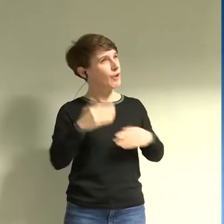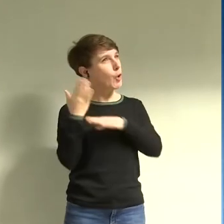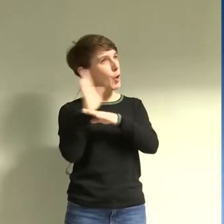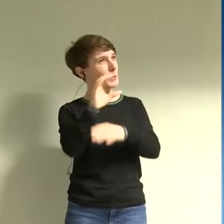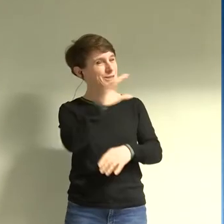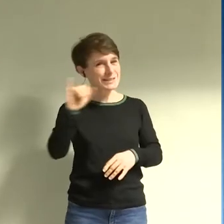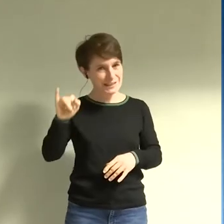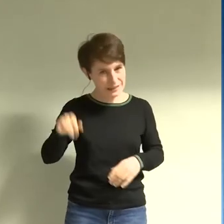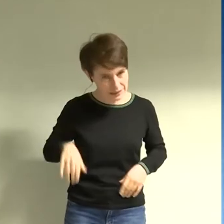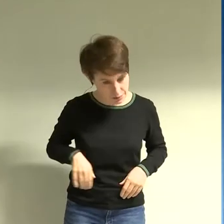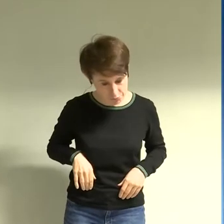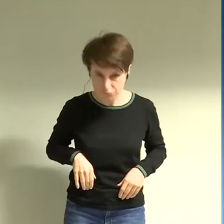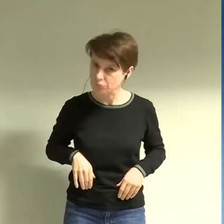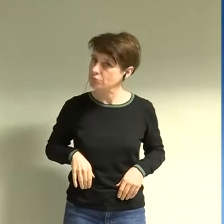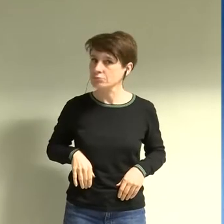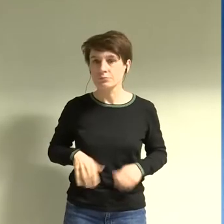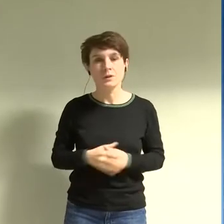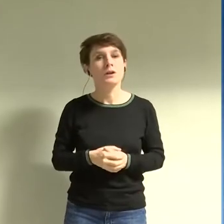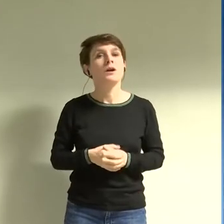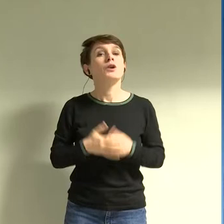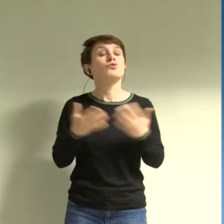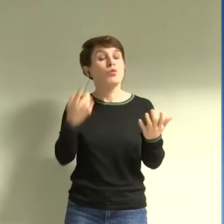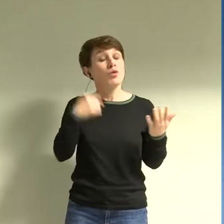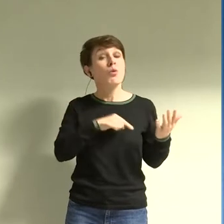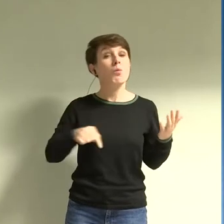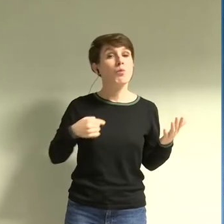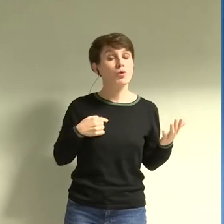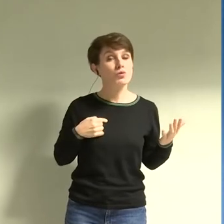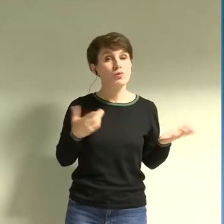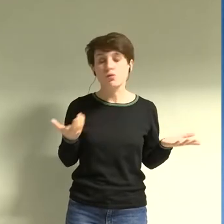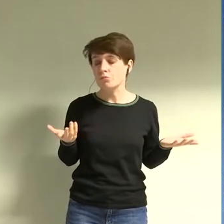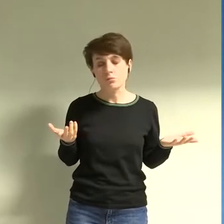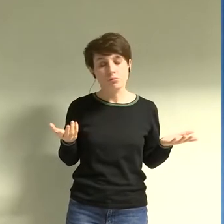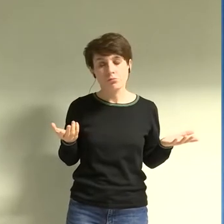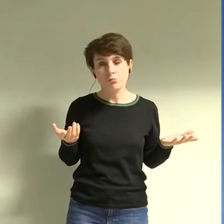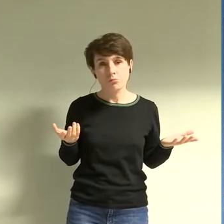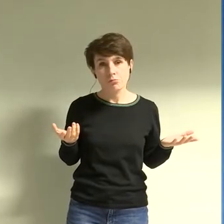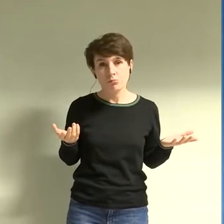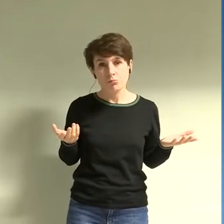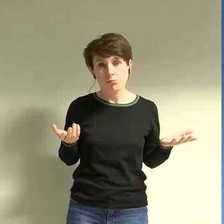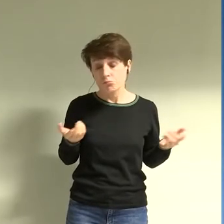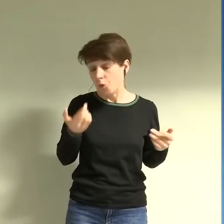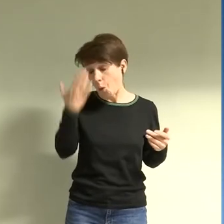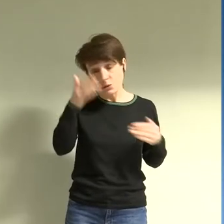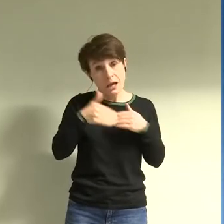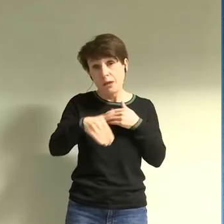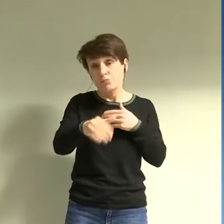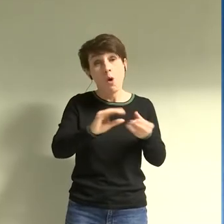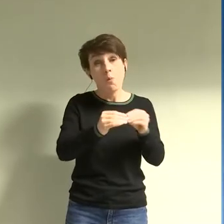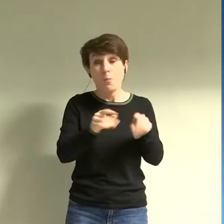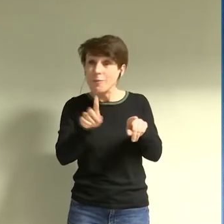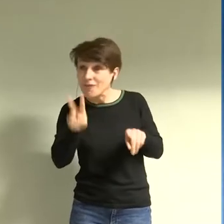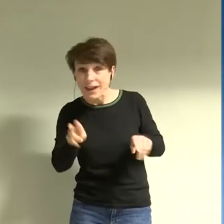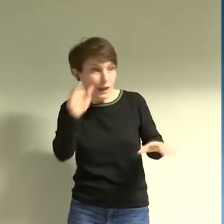censé représenter alors pour nous nous pensons pas que les les problématiques vont être prises en compte mais même